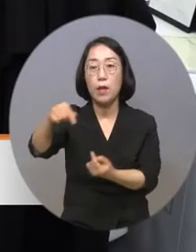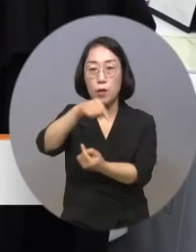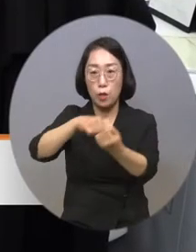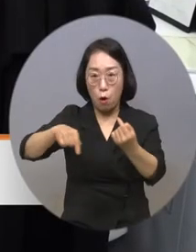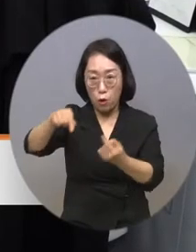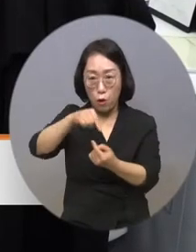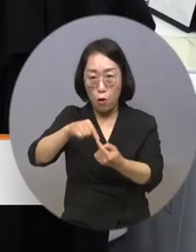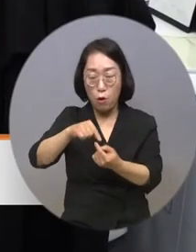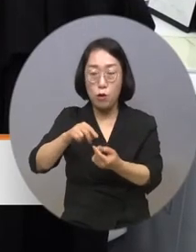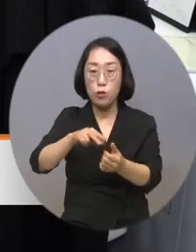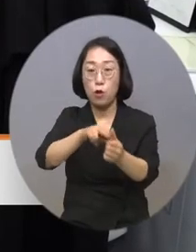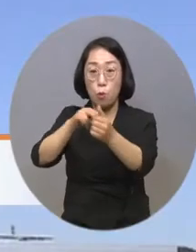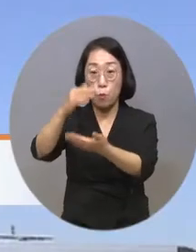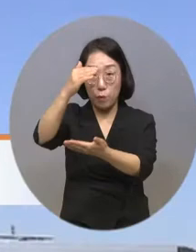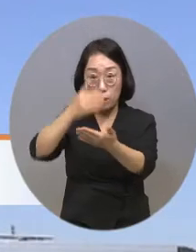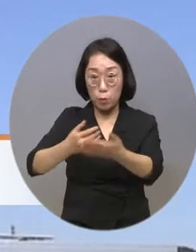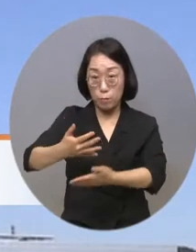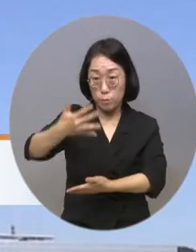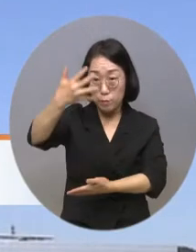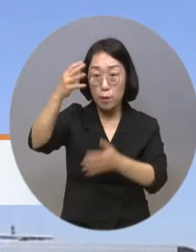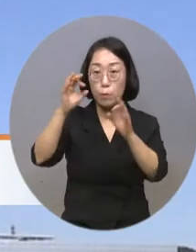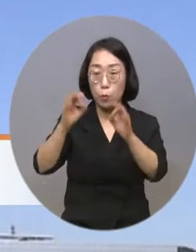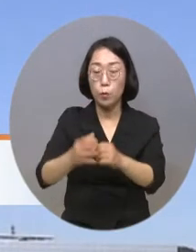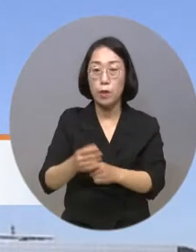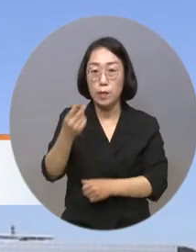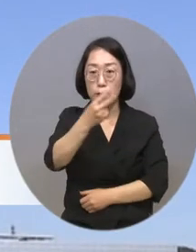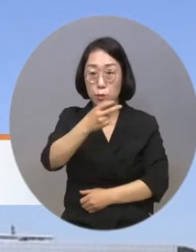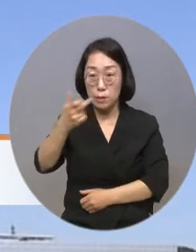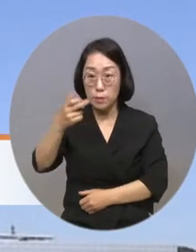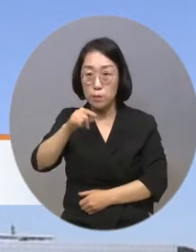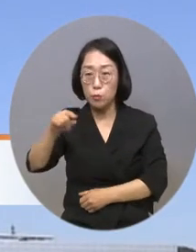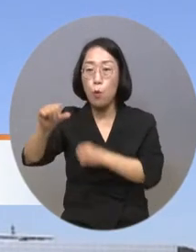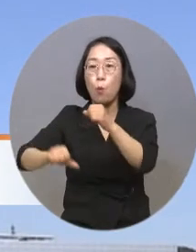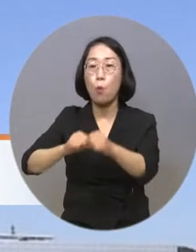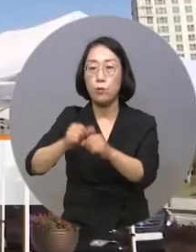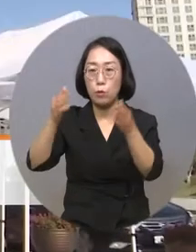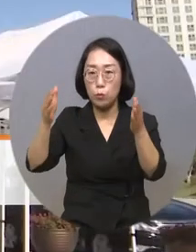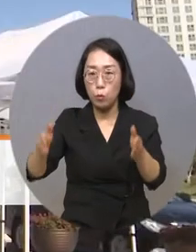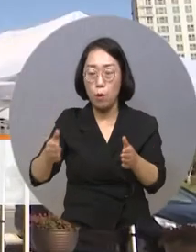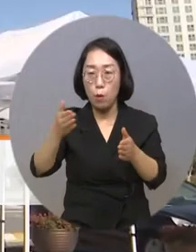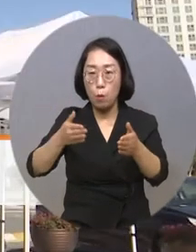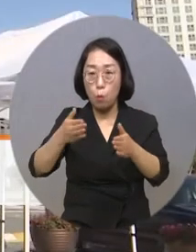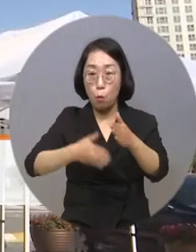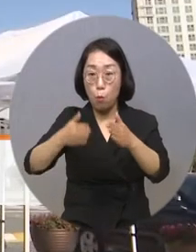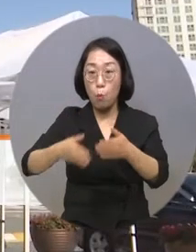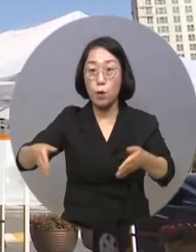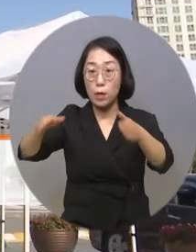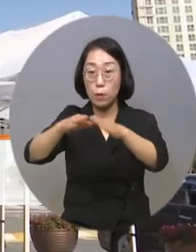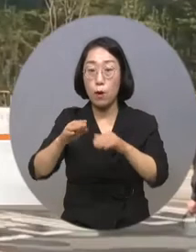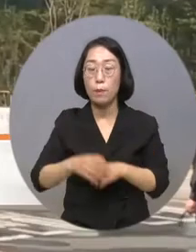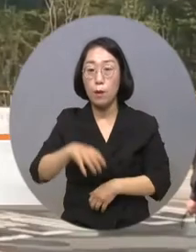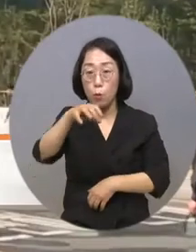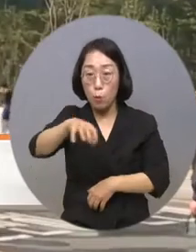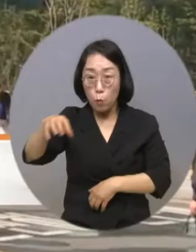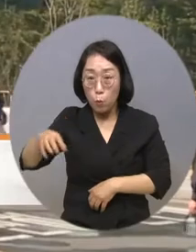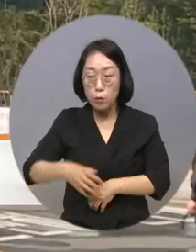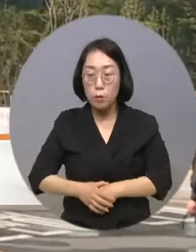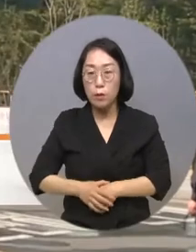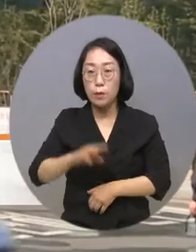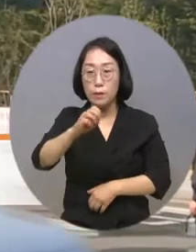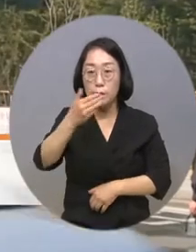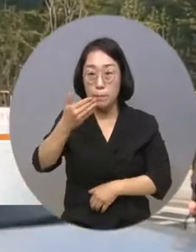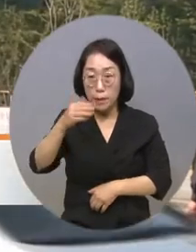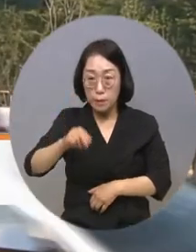알리오 에 따르면 2017년부터 지난해까지 5년 동안 공공기관 379 중 38.4% 인